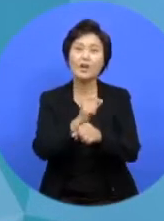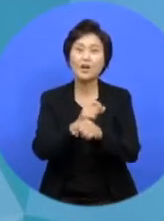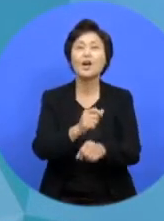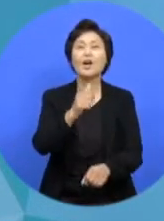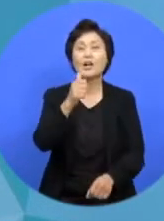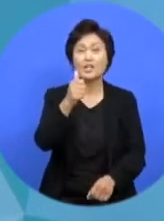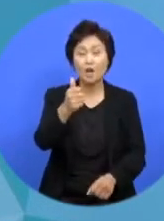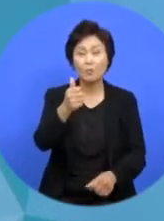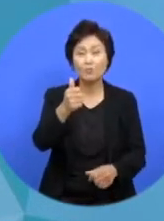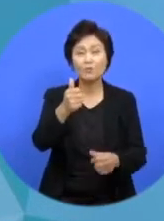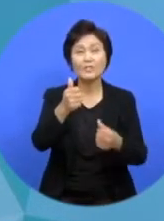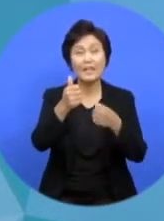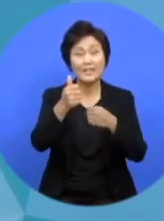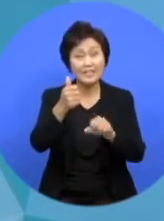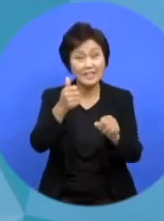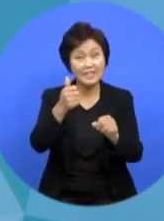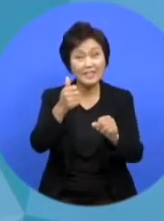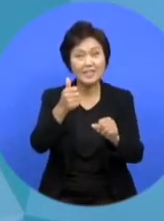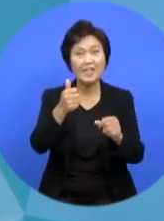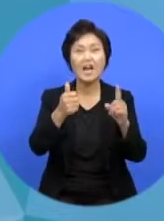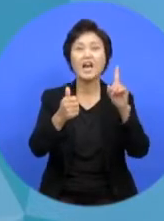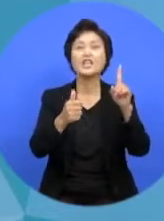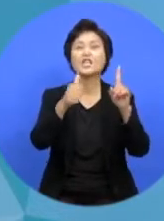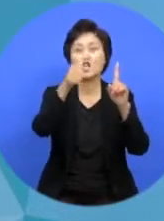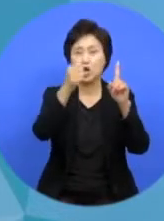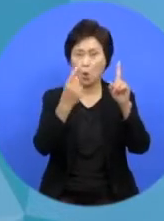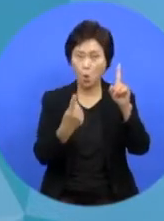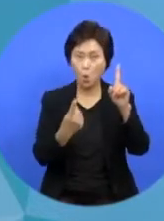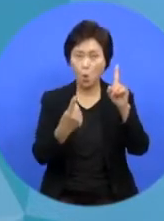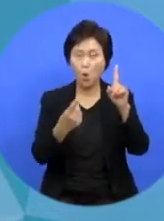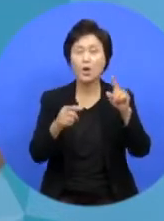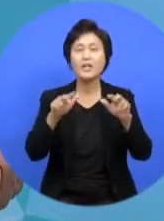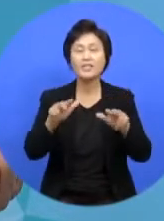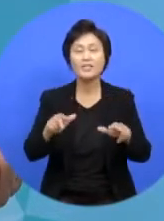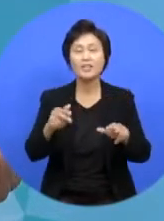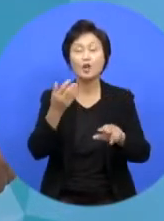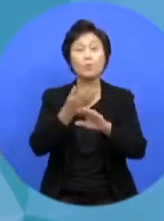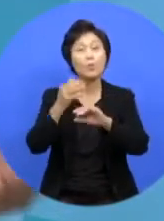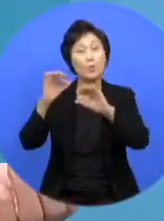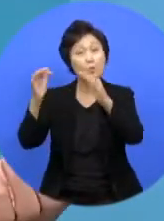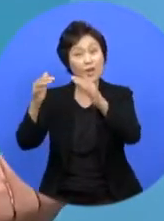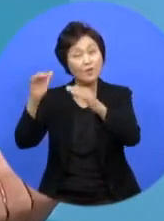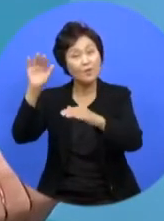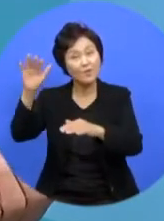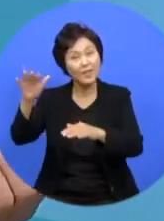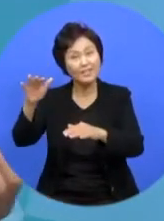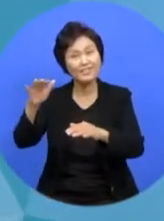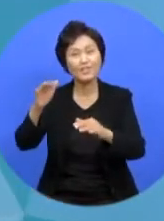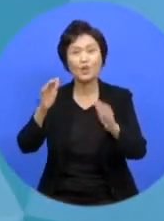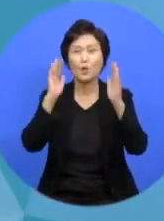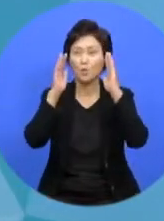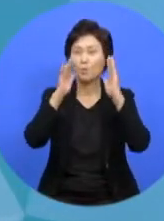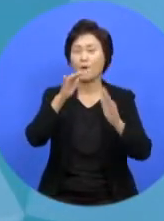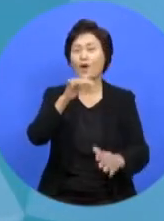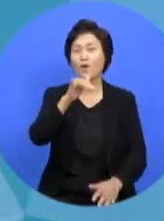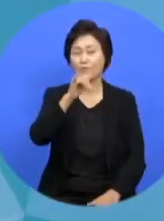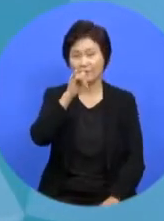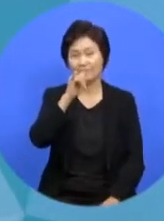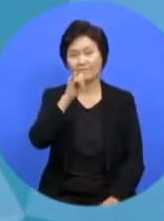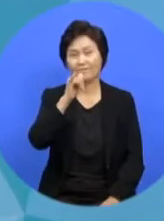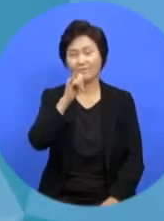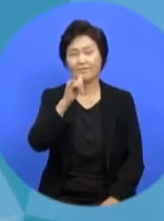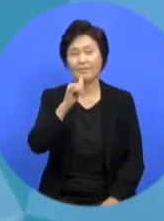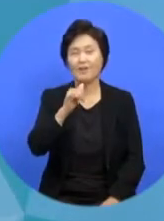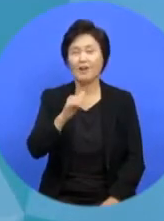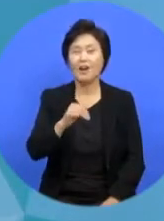저희. 그 지금은 그 외국에서 유학하고요. 네. 한국에서 서울대 대학원 졸업하고. 지금 사회생활 아주